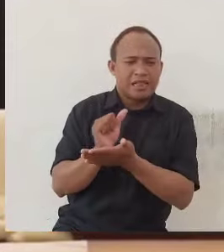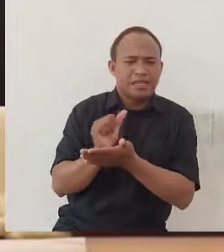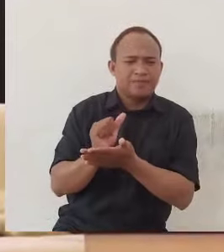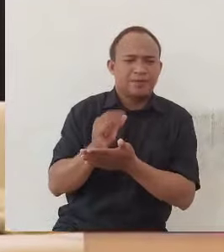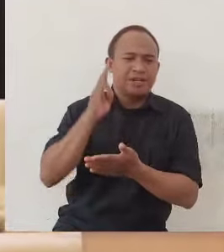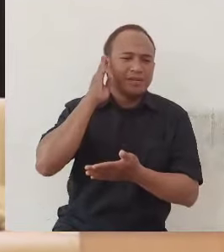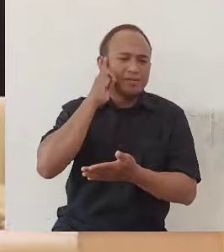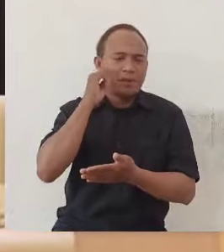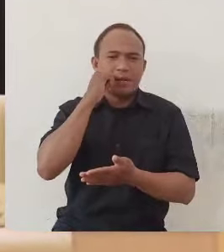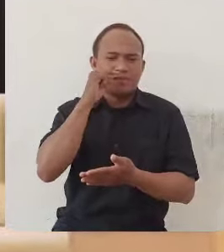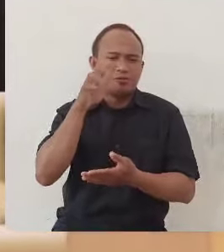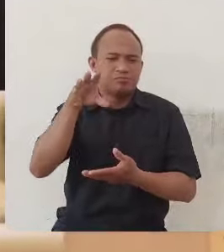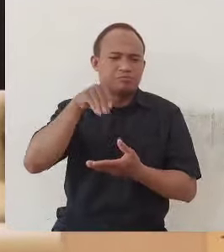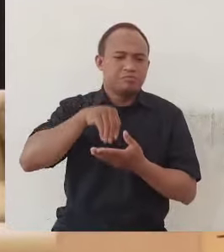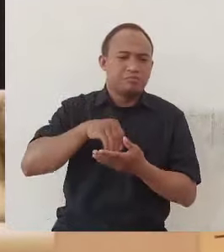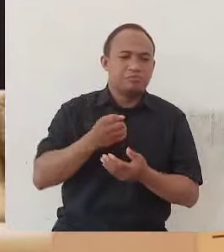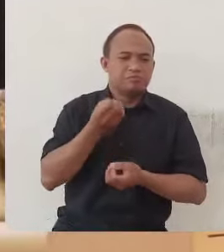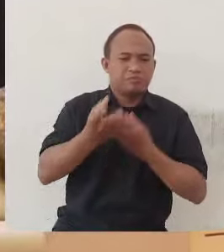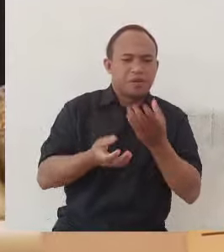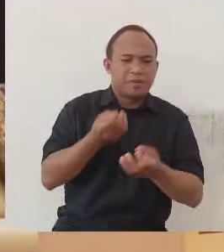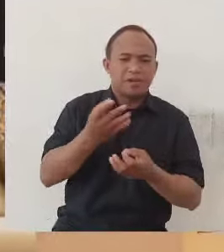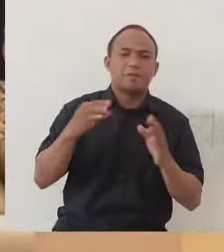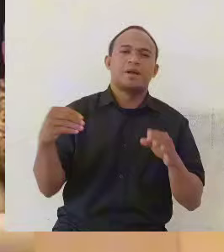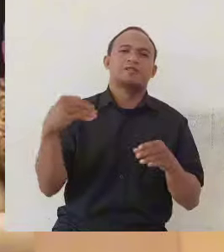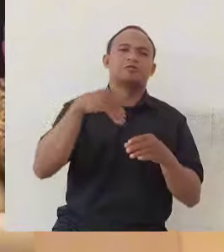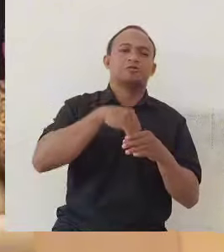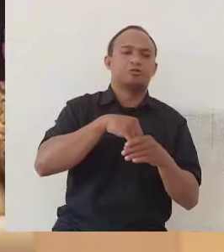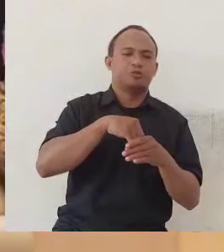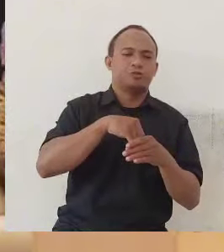Aktif dari Bapak-Ibu sekalian,